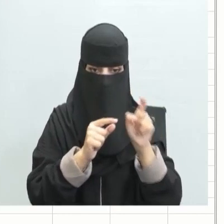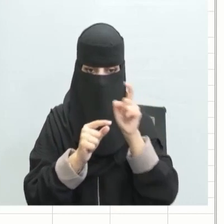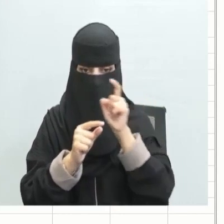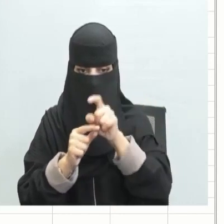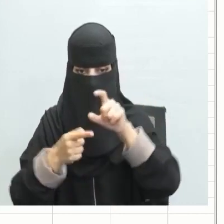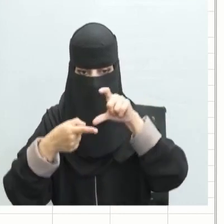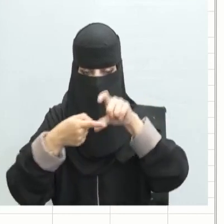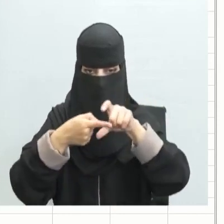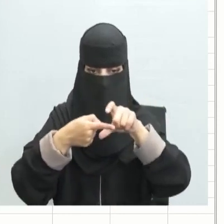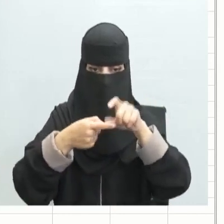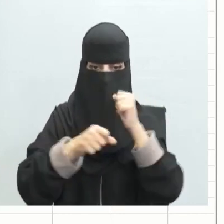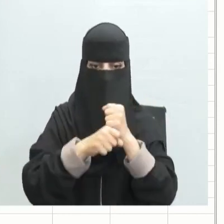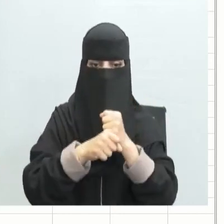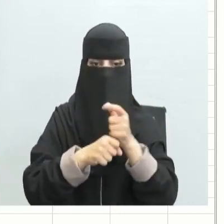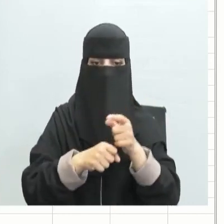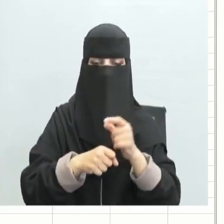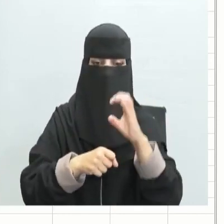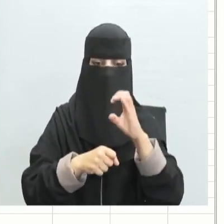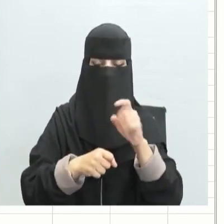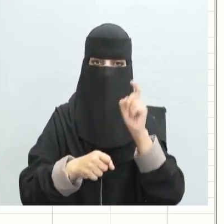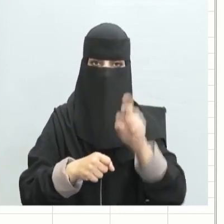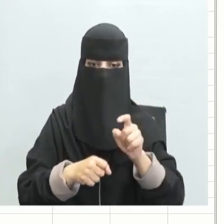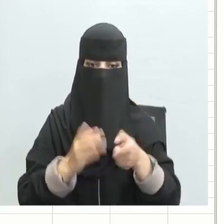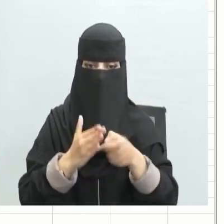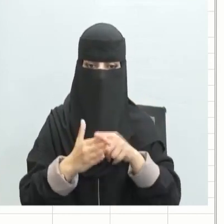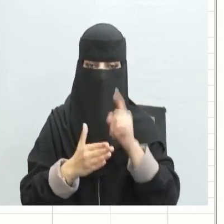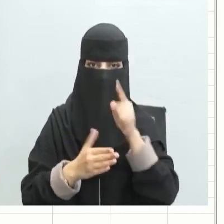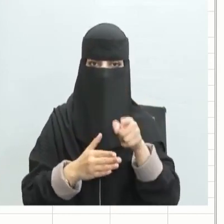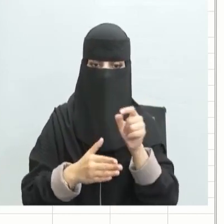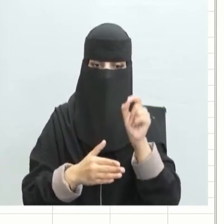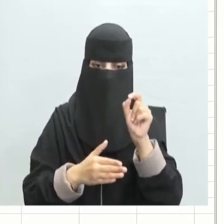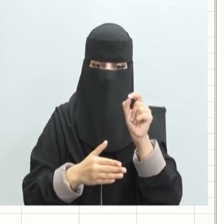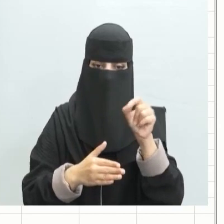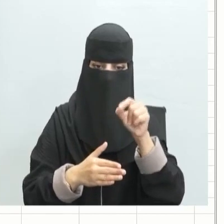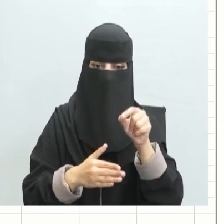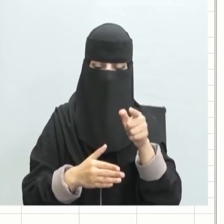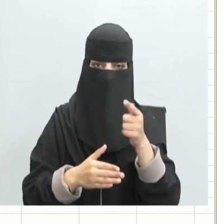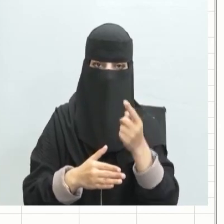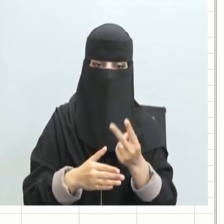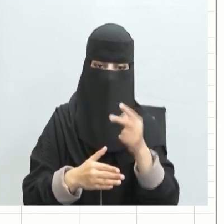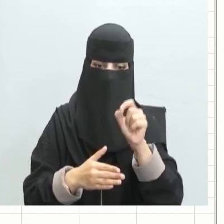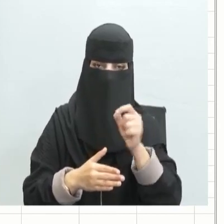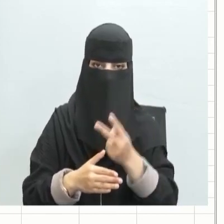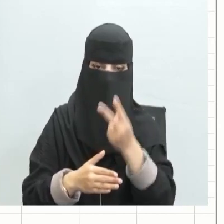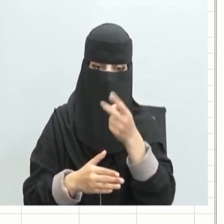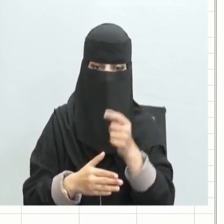على السي بهذا الشكل واضغط وبالتالي لاحظ ان النسبه اللي اعطاك اياها تقريبا